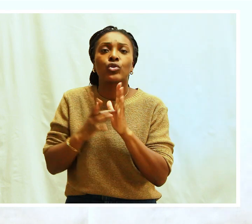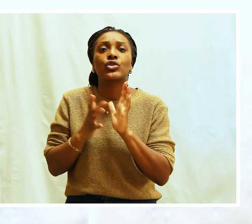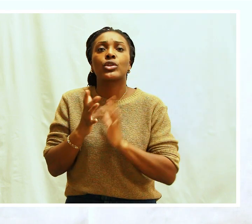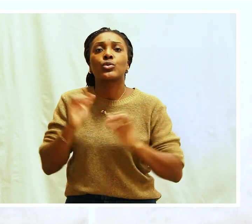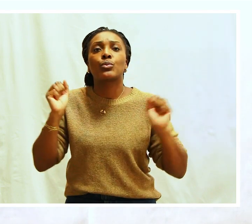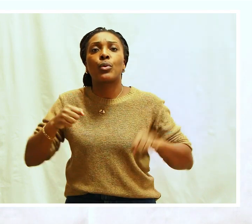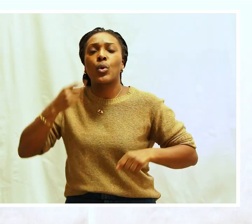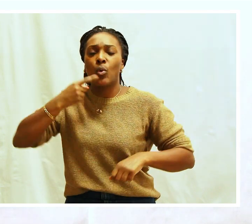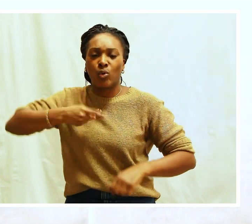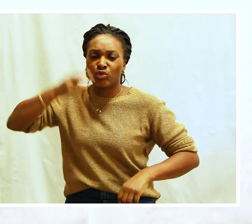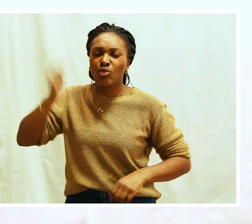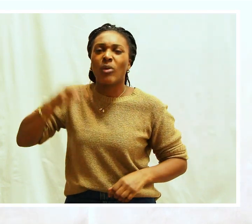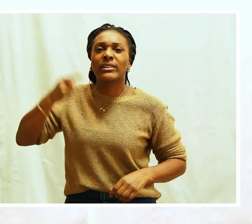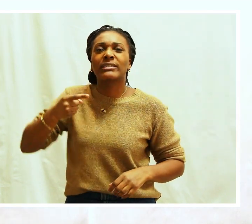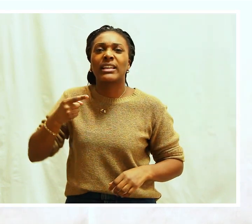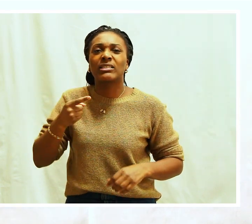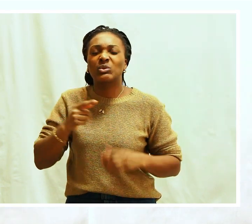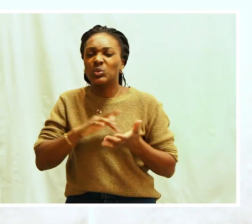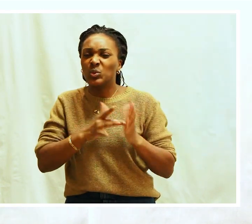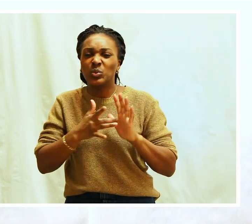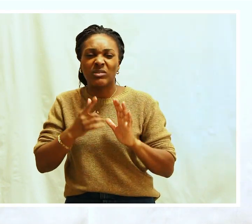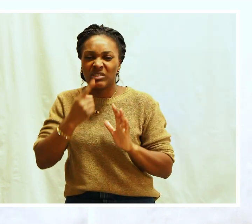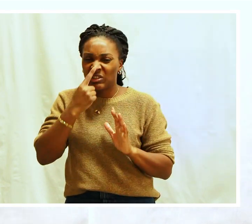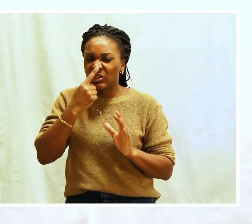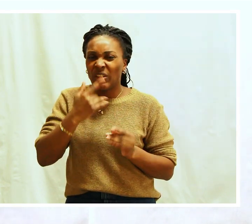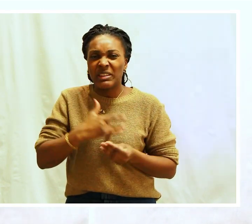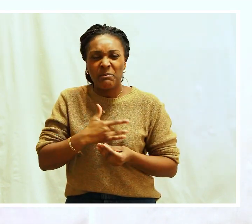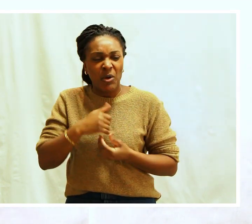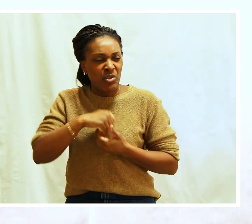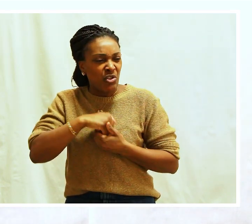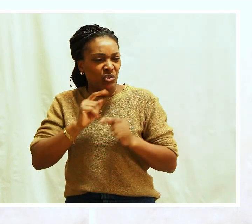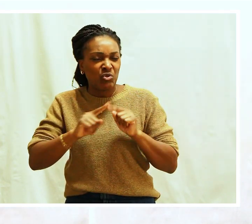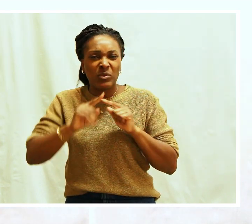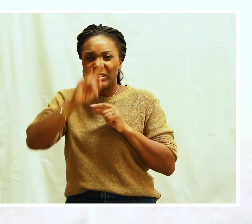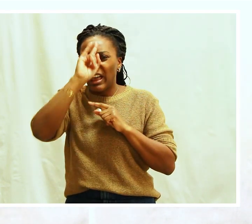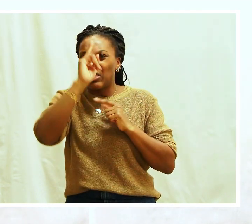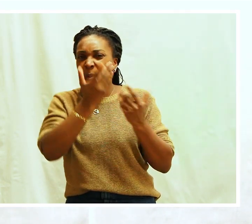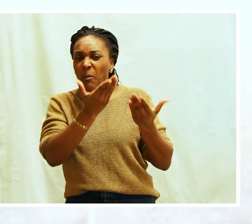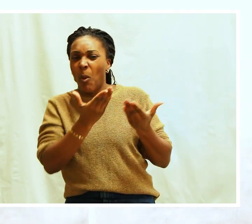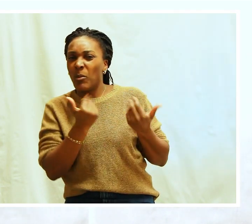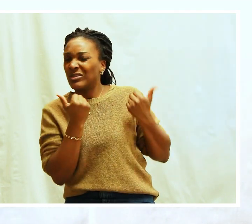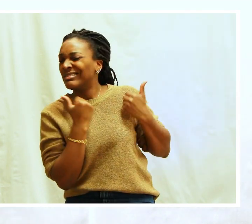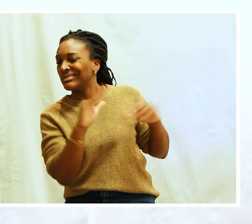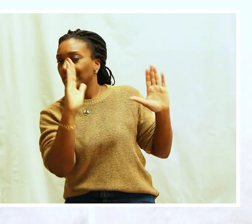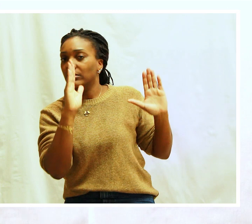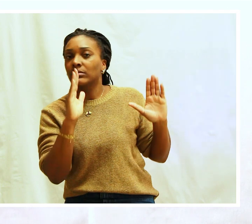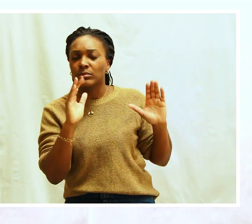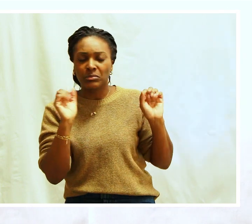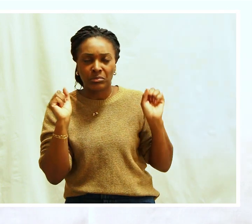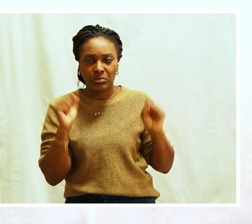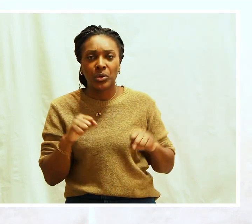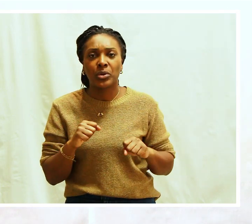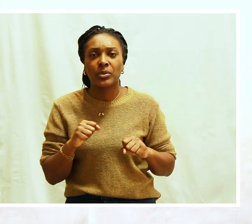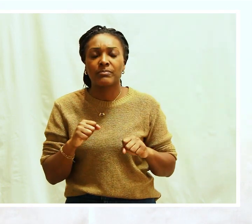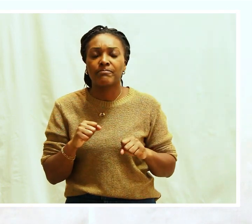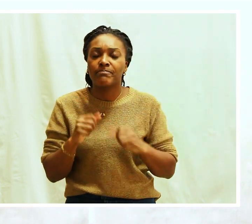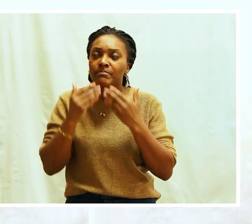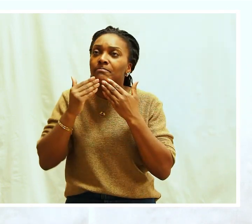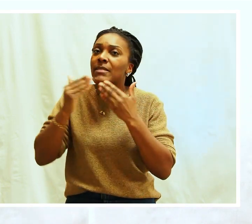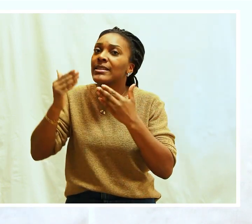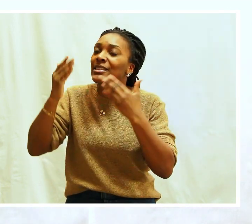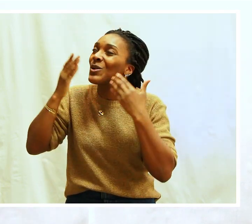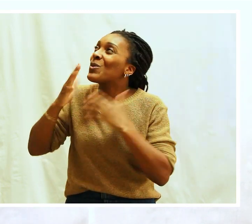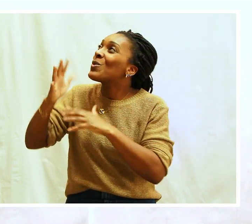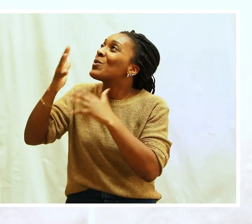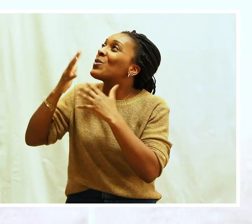prendre autorité. Seigneur, sur tous ces sentiments et ces propositions de l'adversaire, Seigneur, je te loue parce qu'aujourd'hui, Seigneur, tu